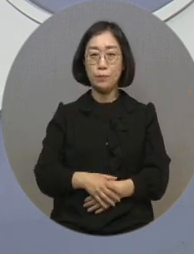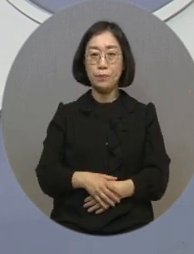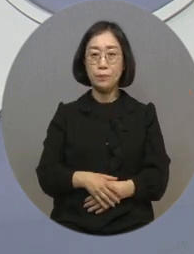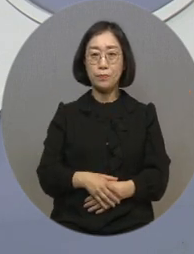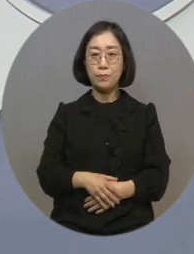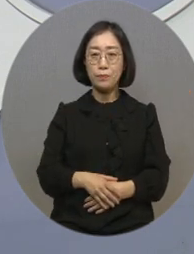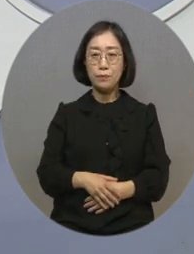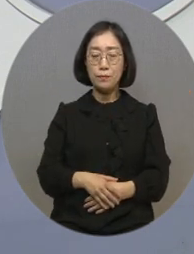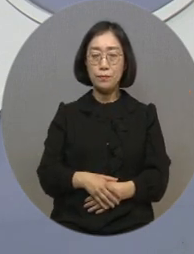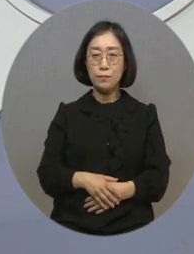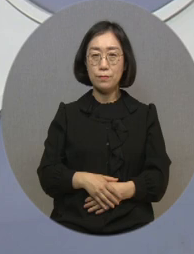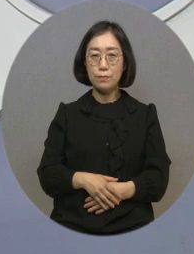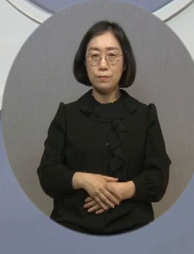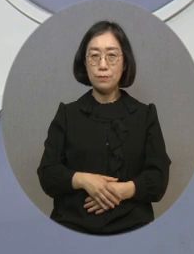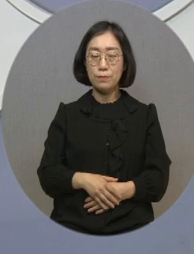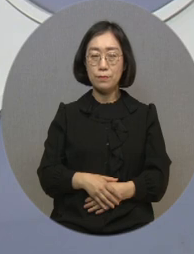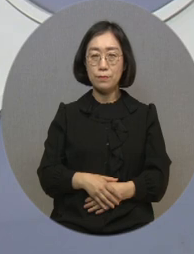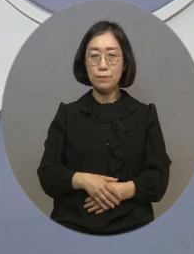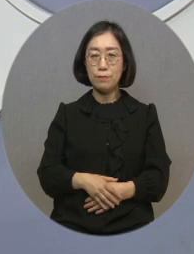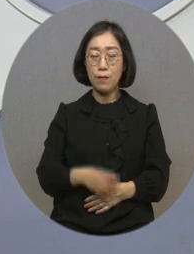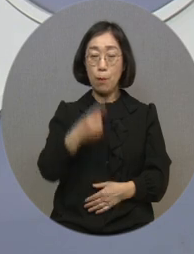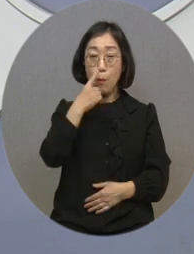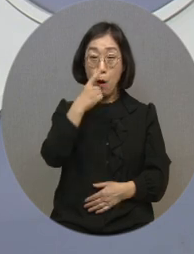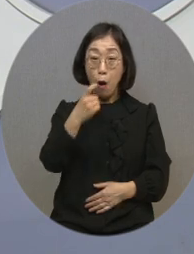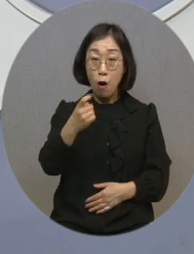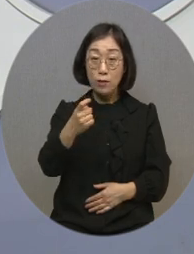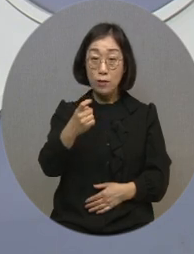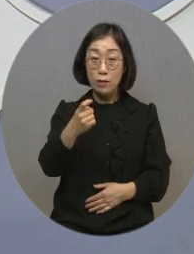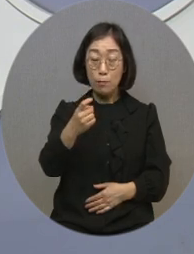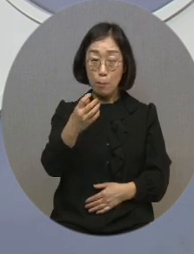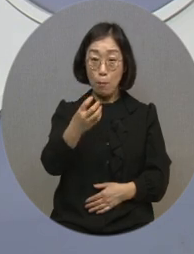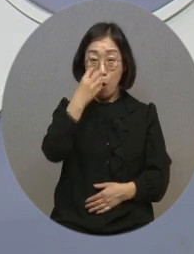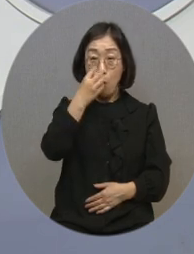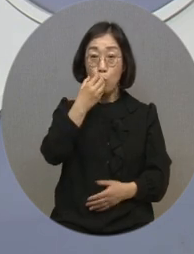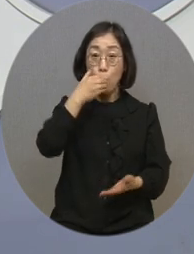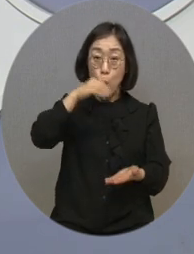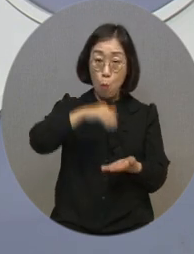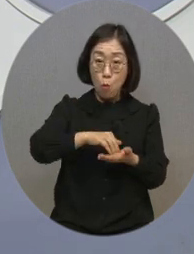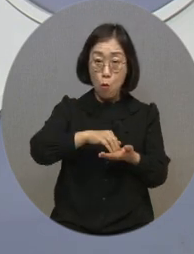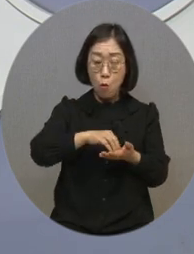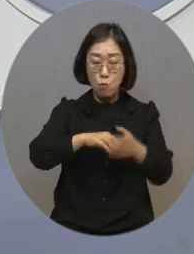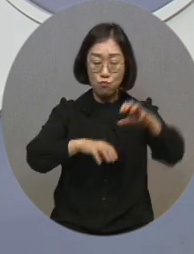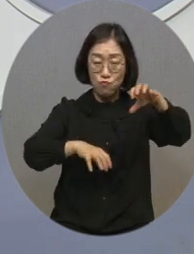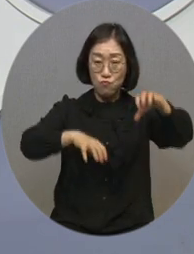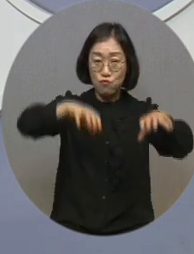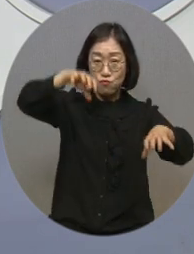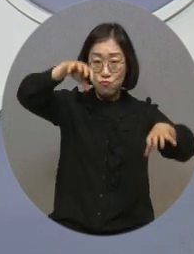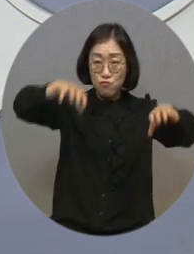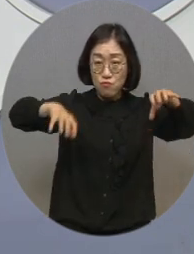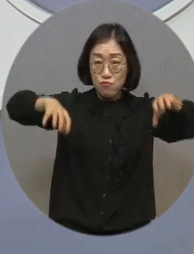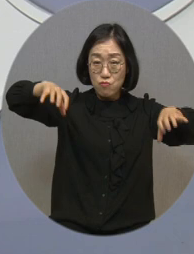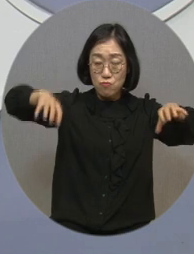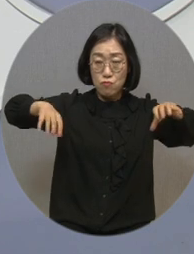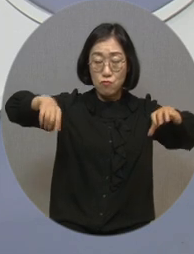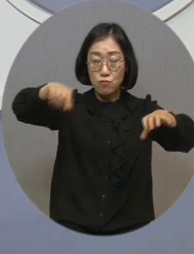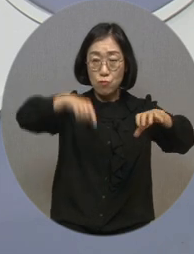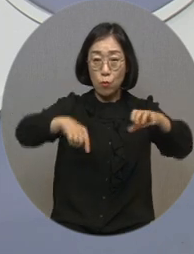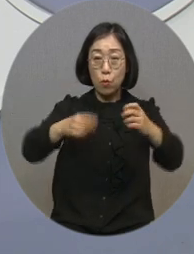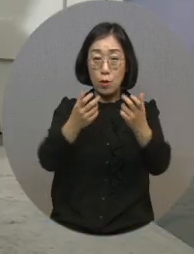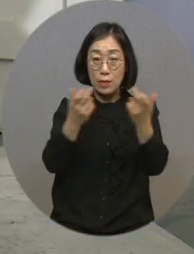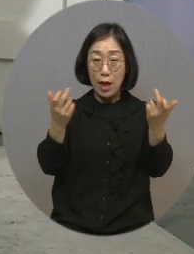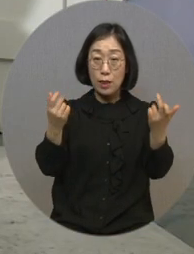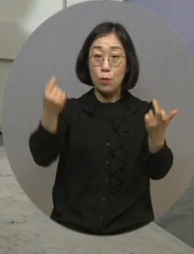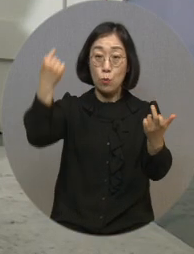이 많은 멋진 바위들로 구성되어 있지만은 또 그 산 바로